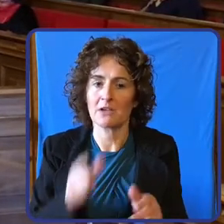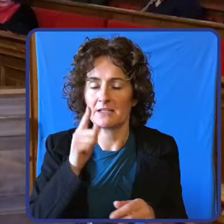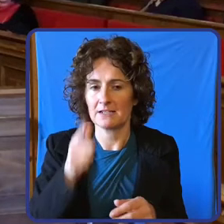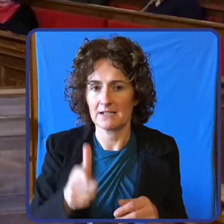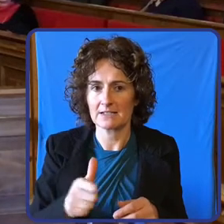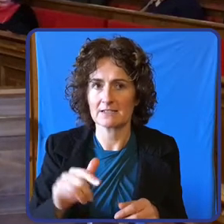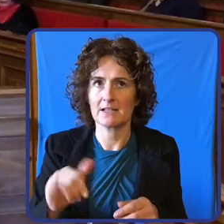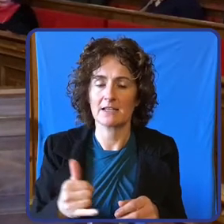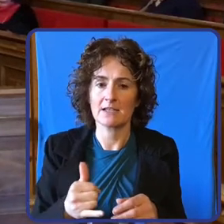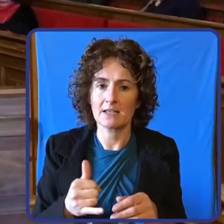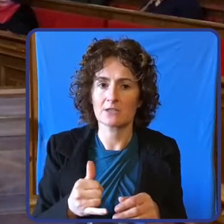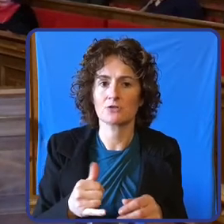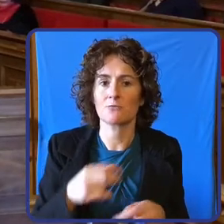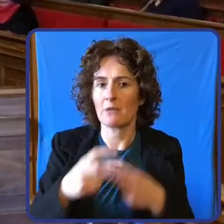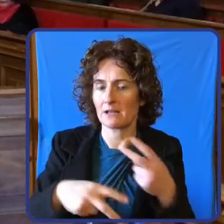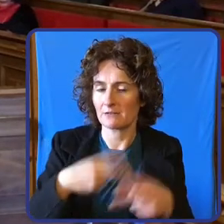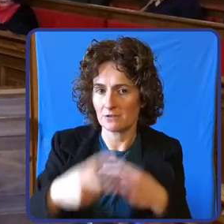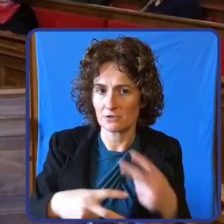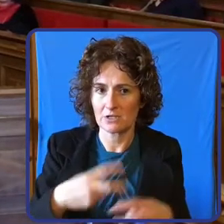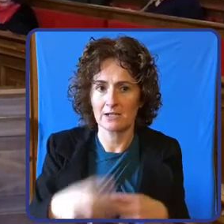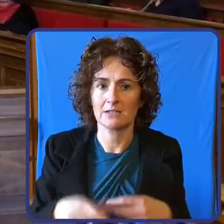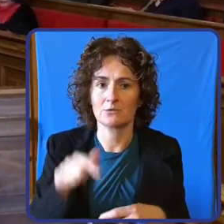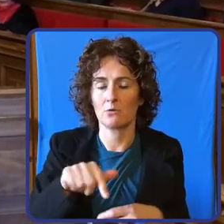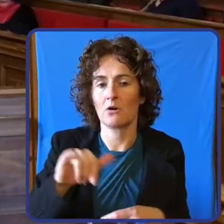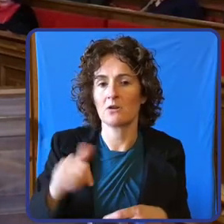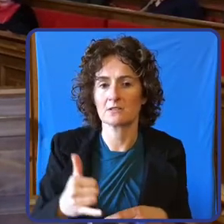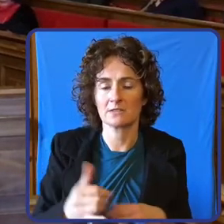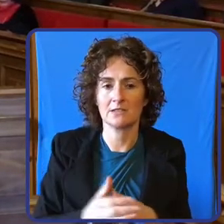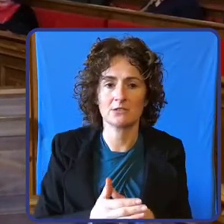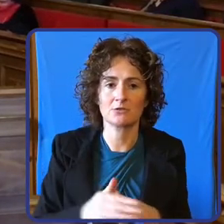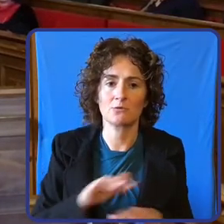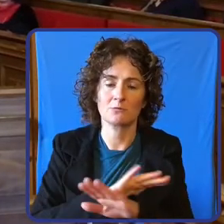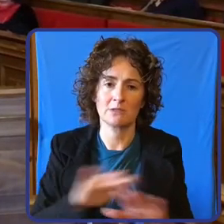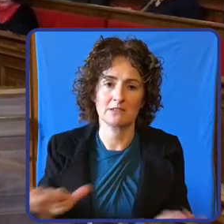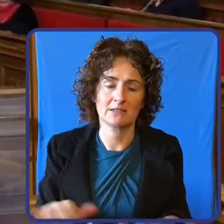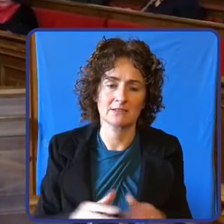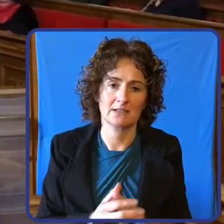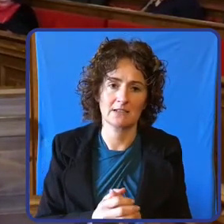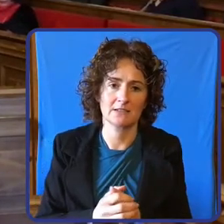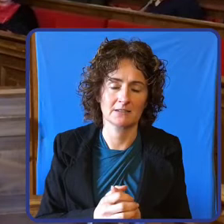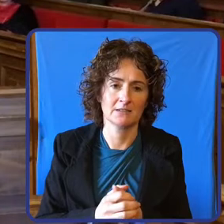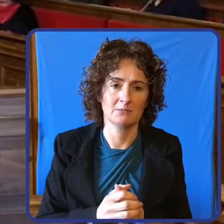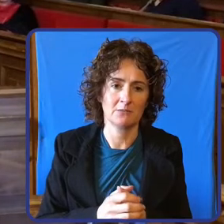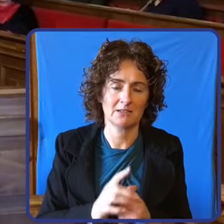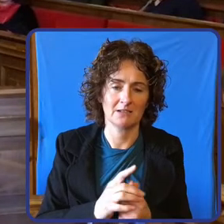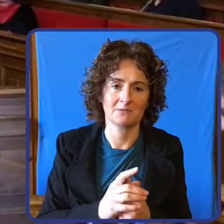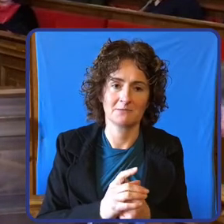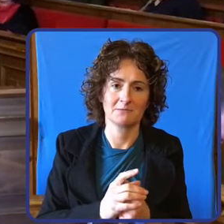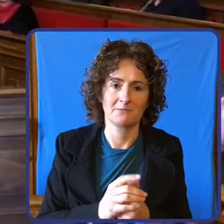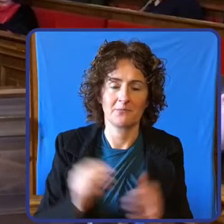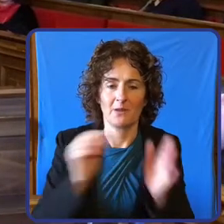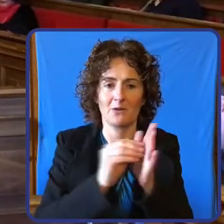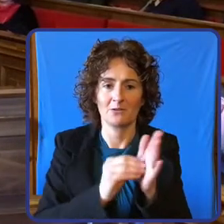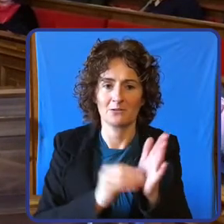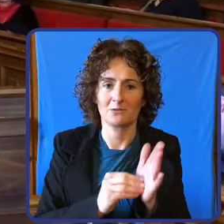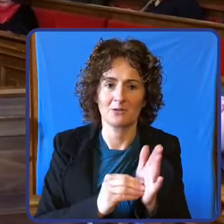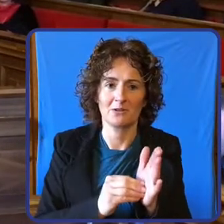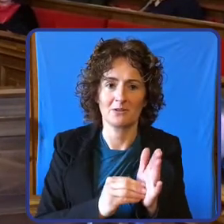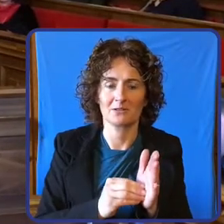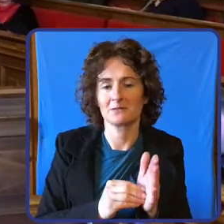bizonyosságot szereztünk arról, vagy kellett szereznünk arról, hogy mindezeket az adatokat